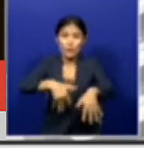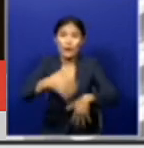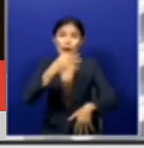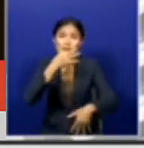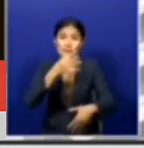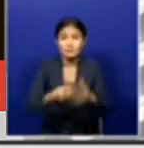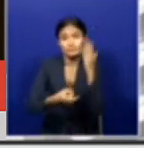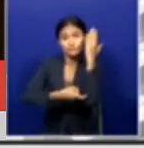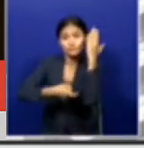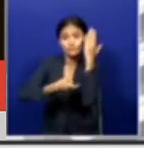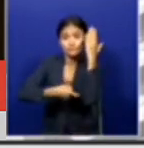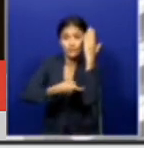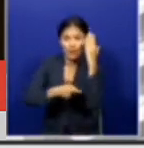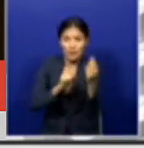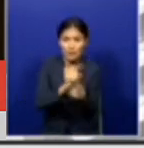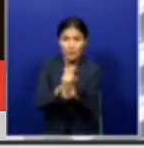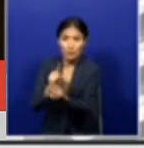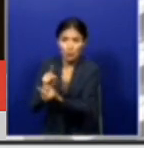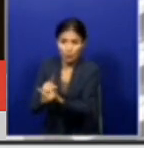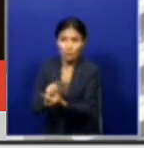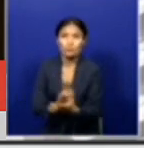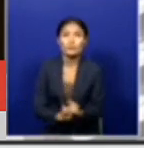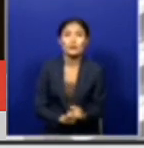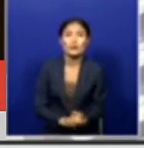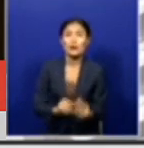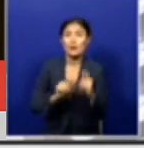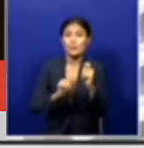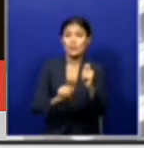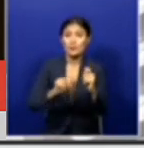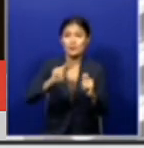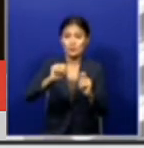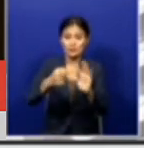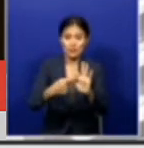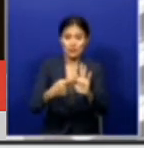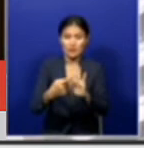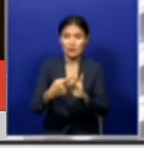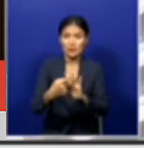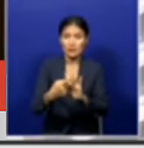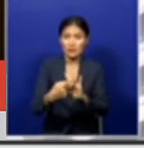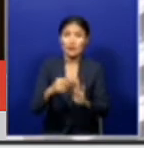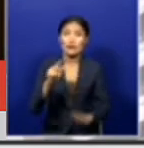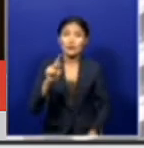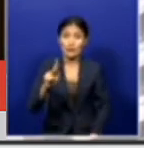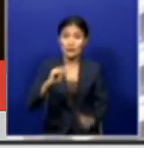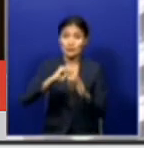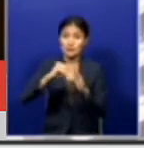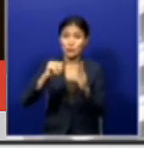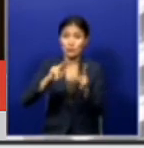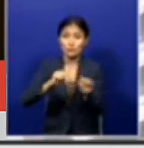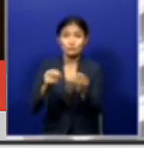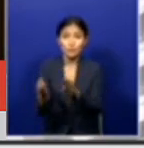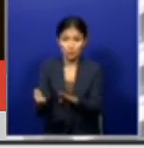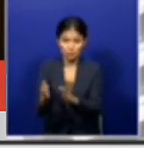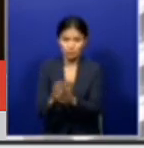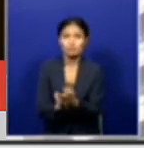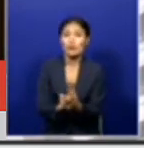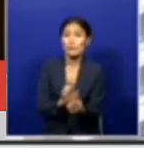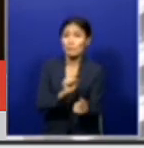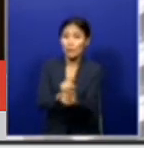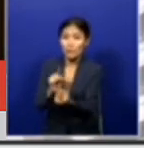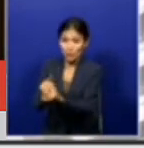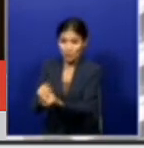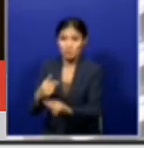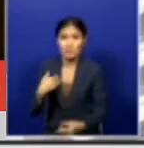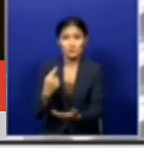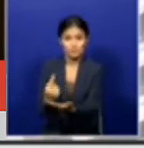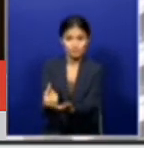ที่ตำบลหนองบ่ออำเภอนาแกจังหวัดนครพนมมีเกษตรกรรายหนึ่งเธอพูดกับ